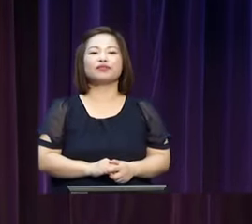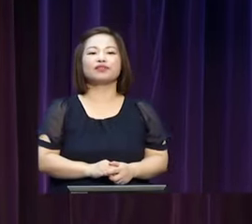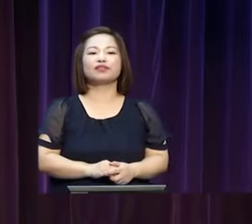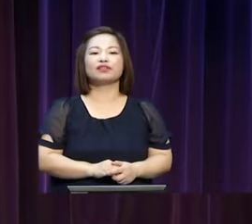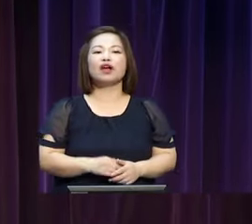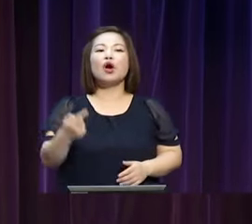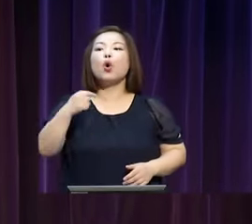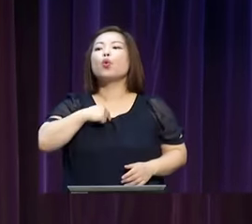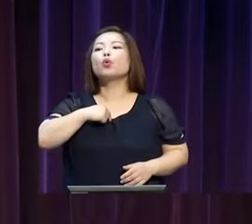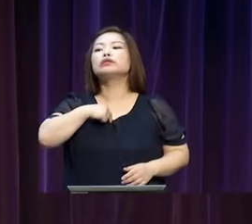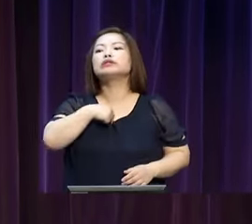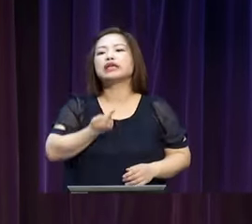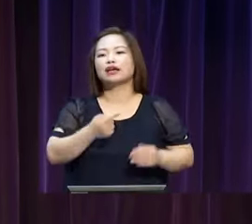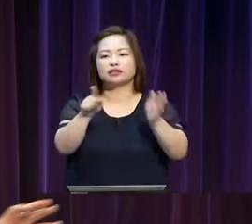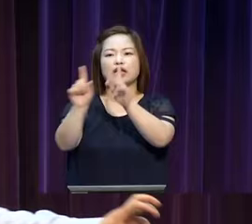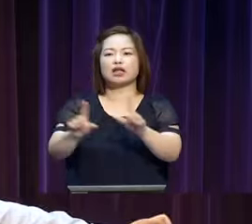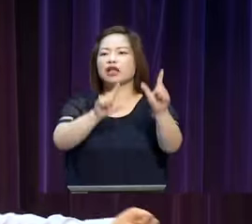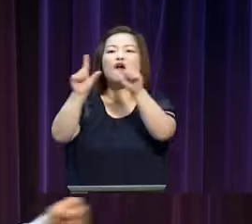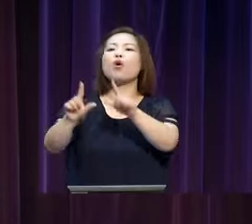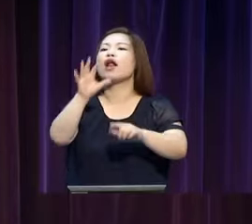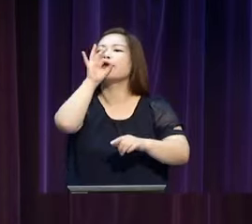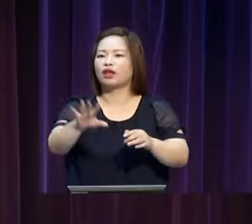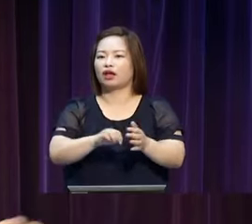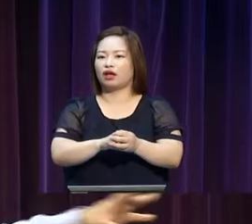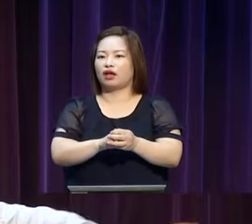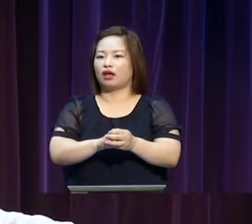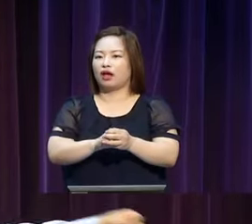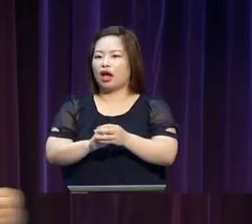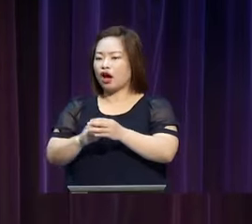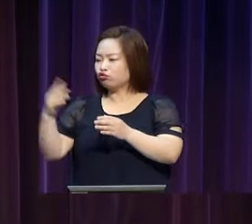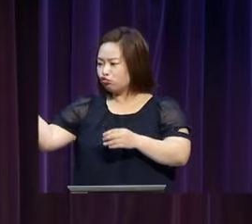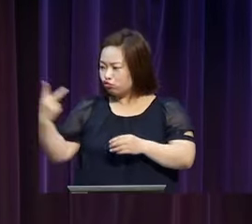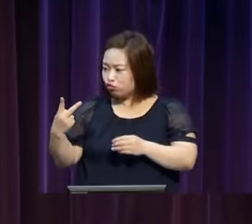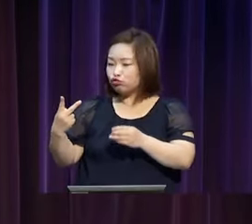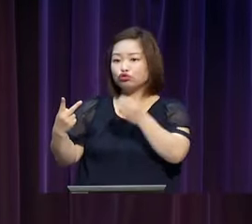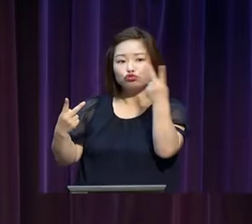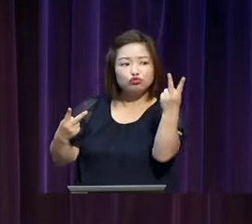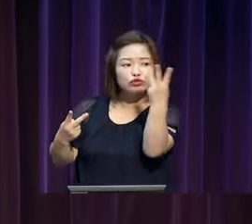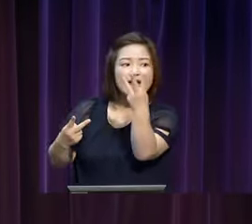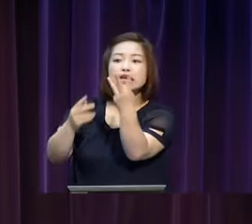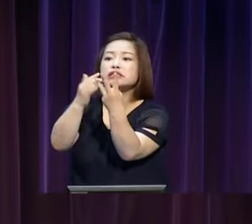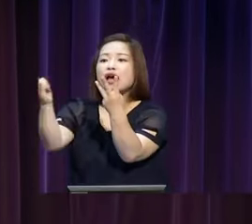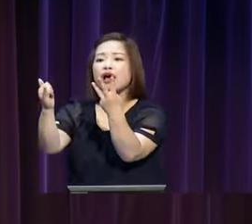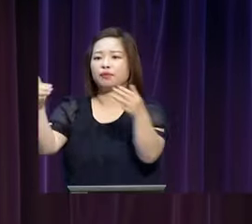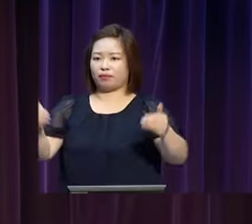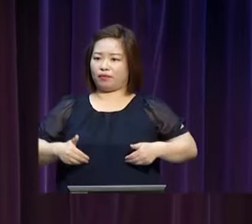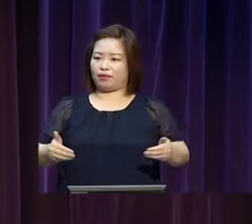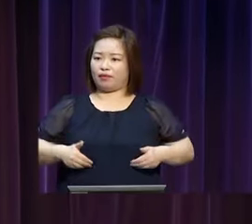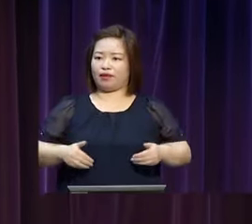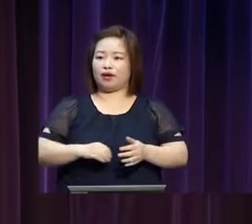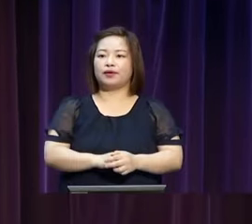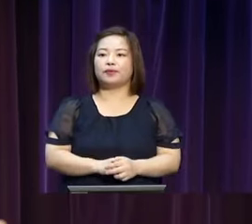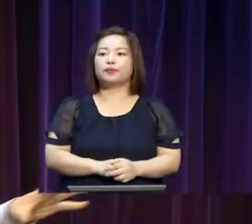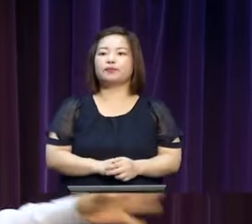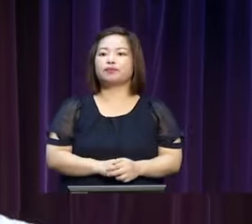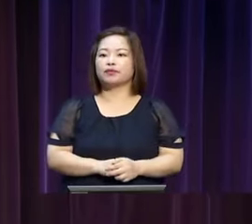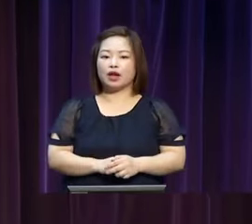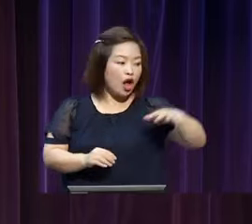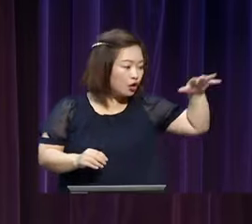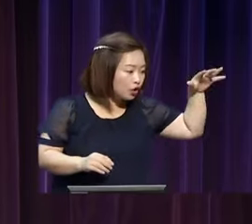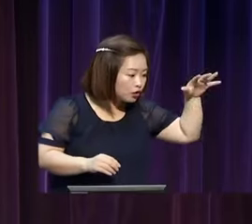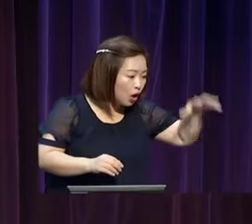혼자서는 교회가 안 돼요. 둘이 있어야 돼. 한 사람이 더 있어야 돼. 그러니까 교회가 돼요. 그러면